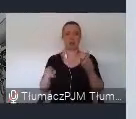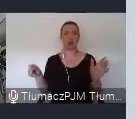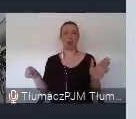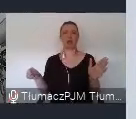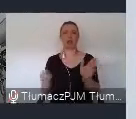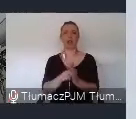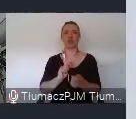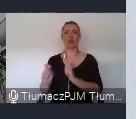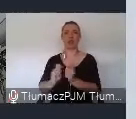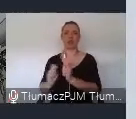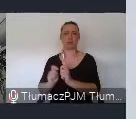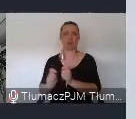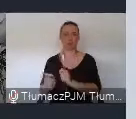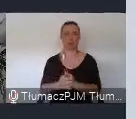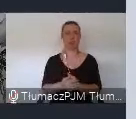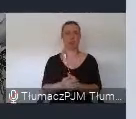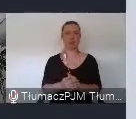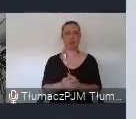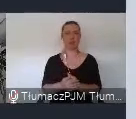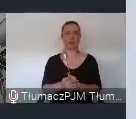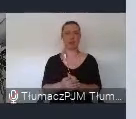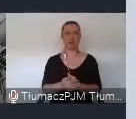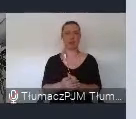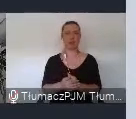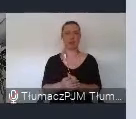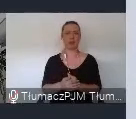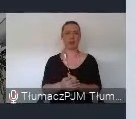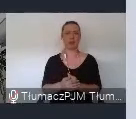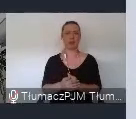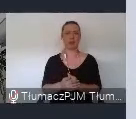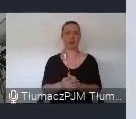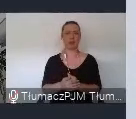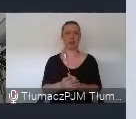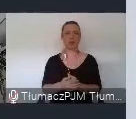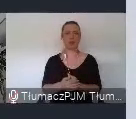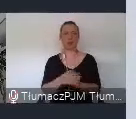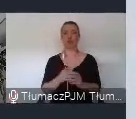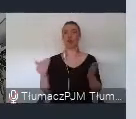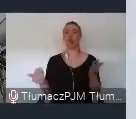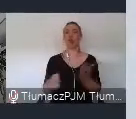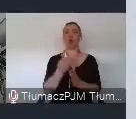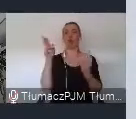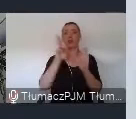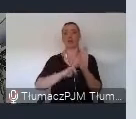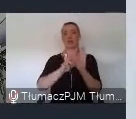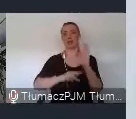co dla ciepłowników będzie istotne, to jest jakość ciepła, wynikające z nowych standardów energetycznych budynków. Na